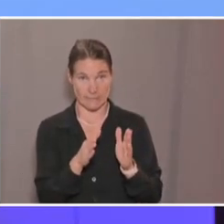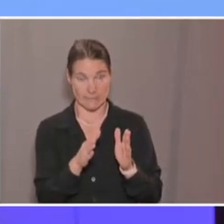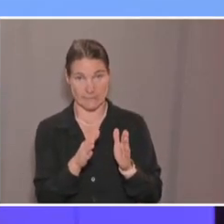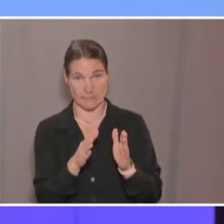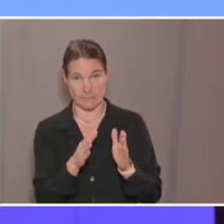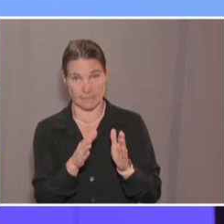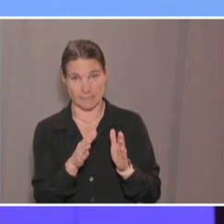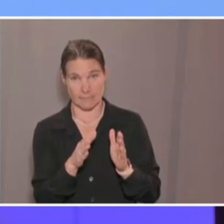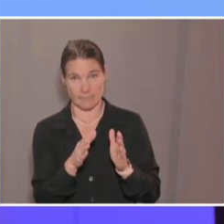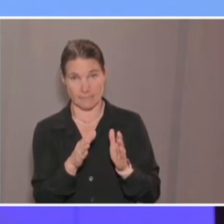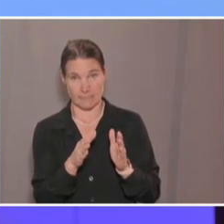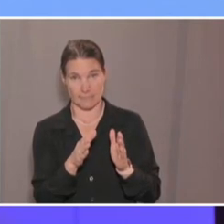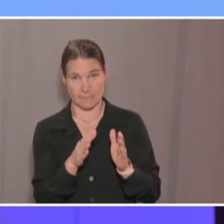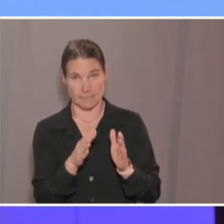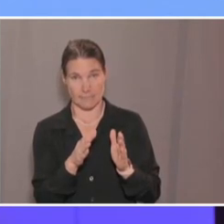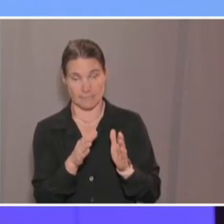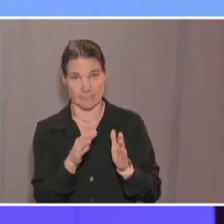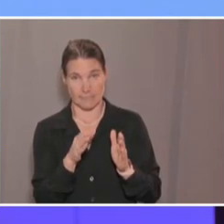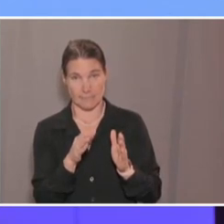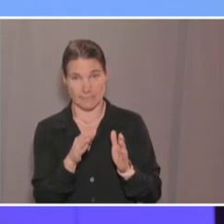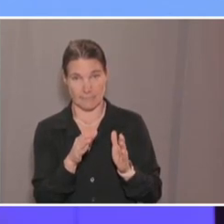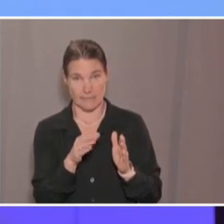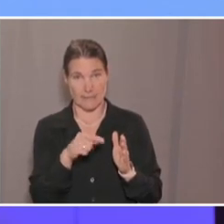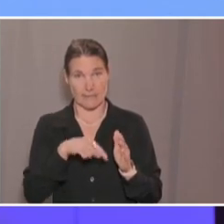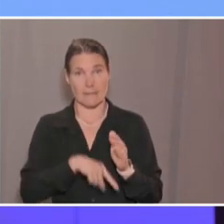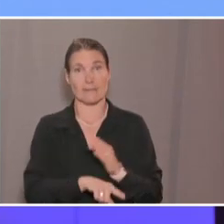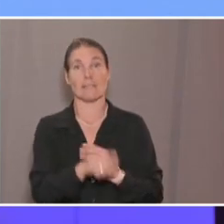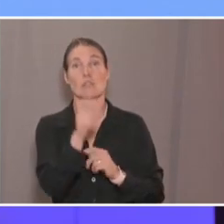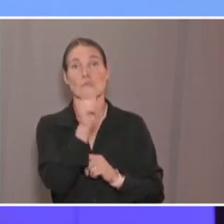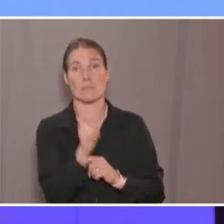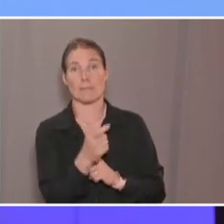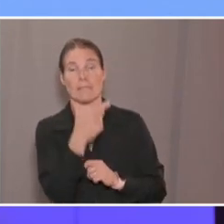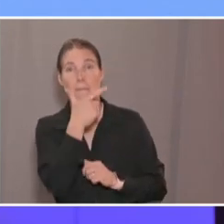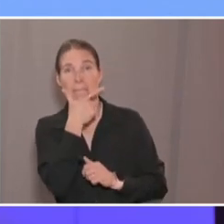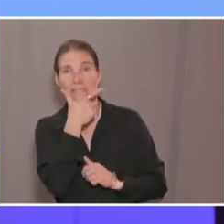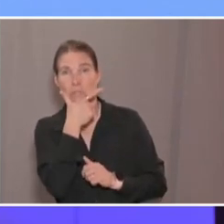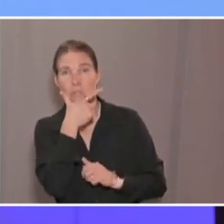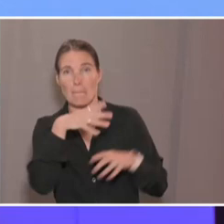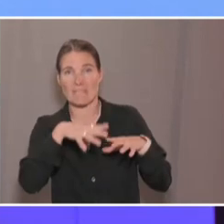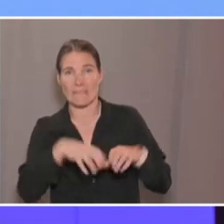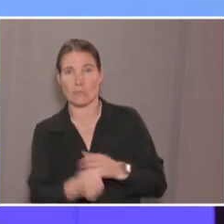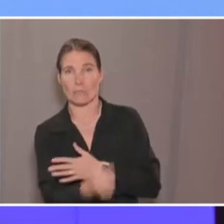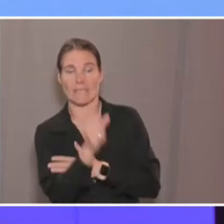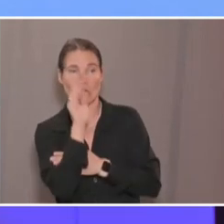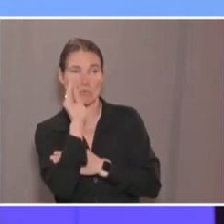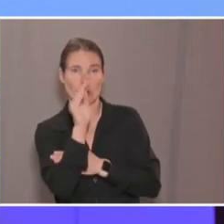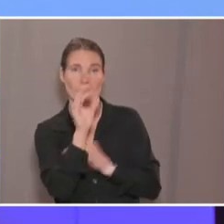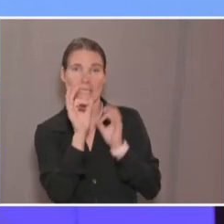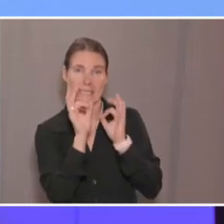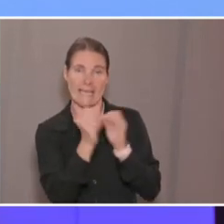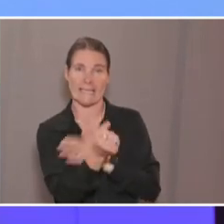zu nehmen als ihre Lehrenden. Sie schienen den Briten als zukünftige Lehrkräfte